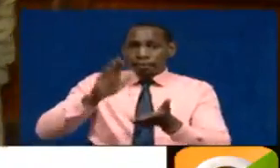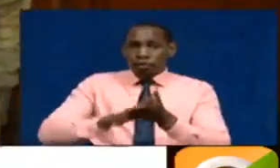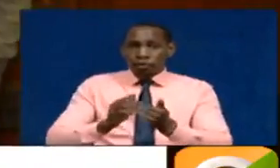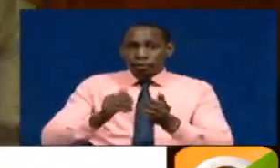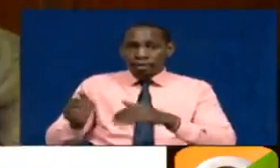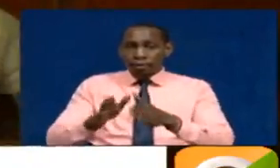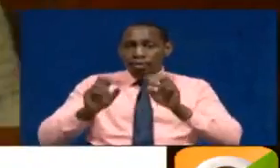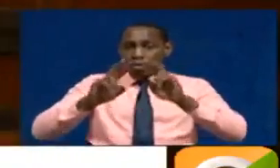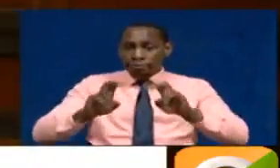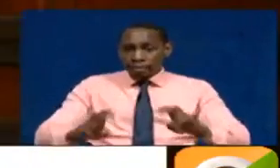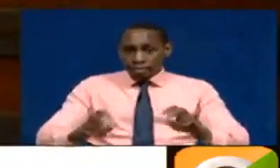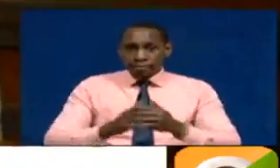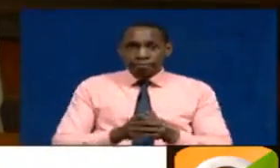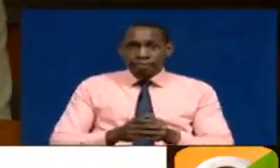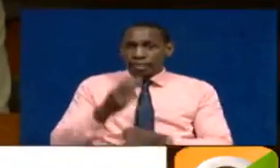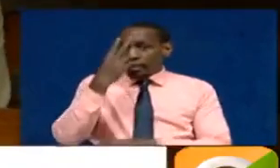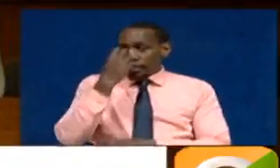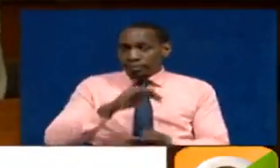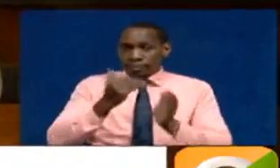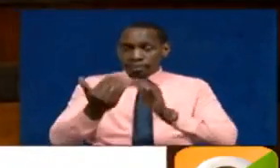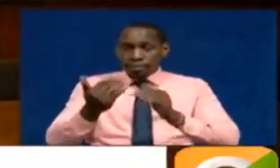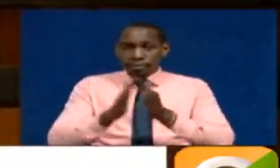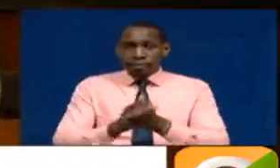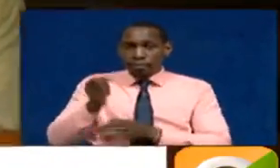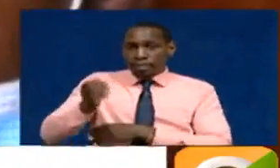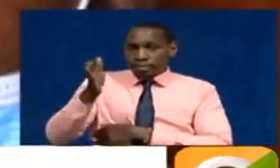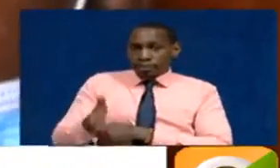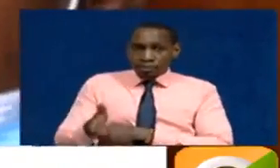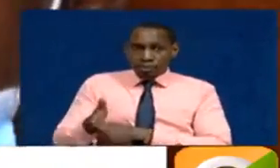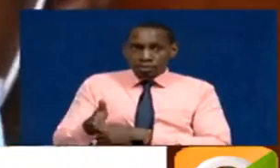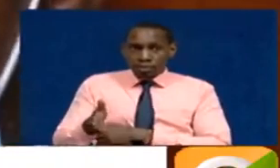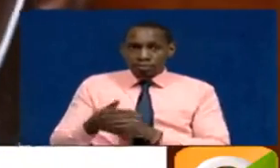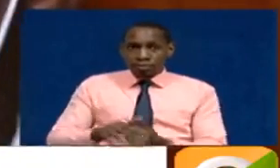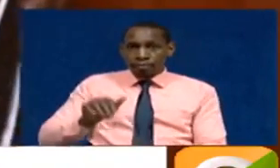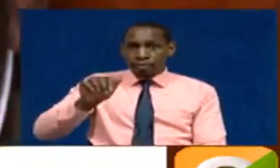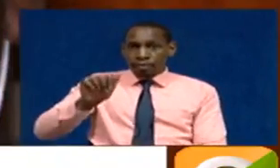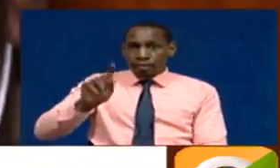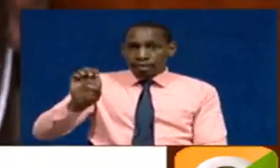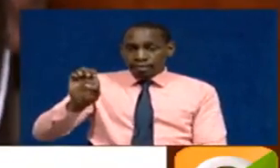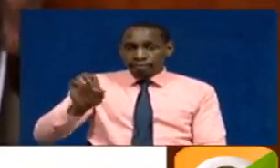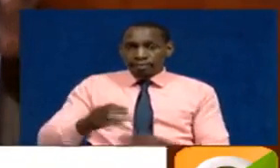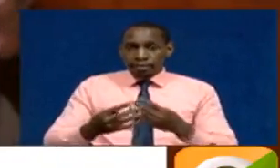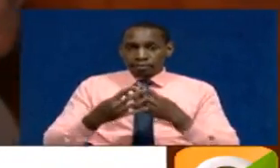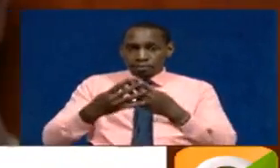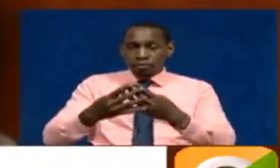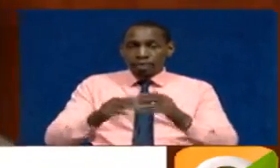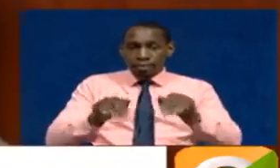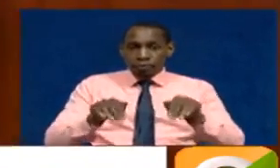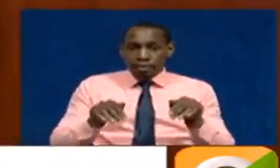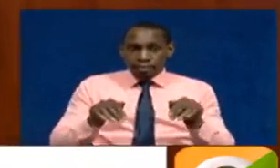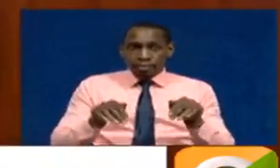kutoa nafasi za uchunguzi. Nyaora aliyefikishwa mbele ya hakimu mkuu RK Ondieki atazuiliwa